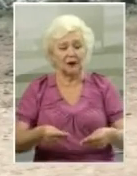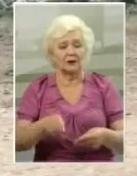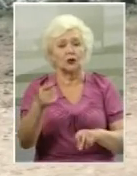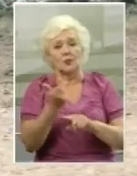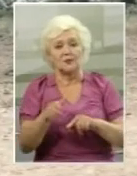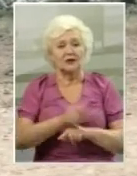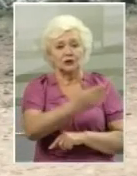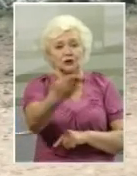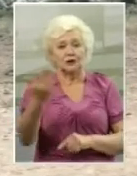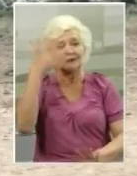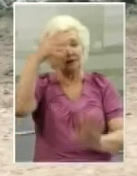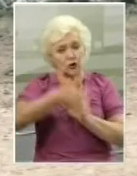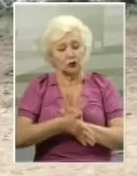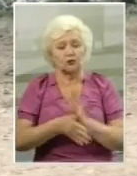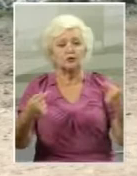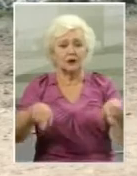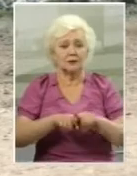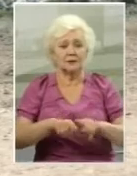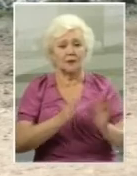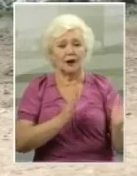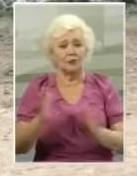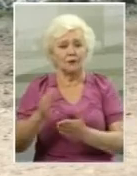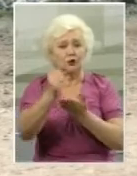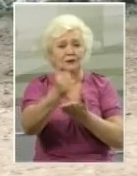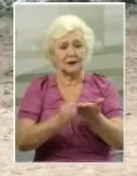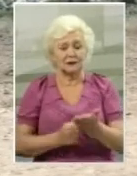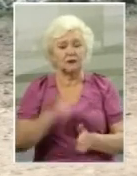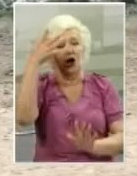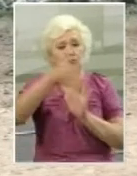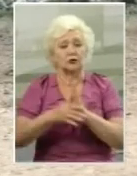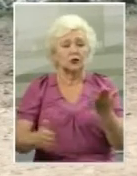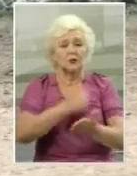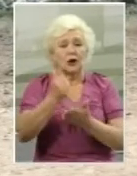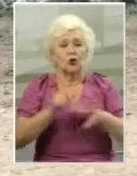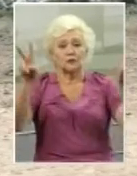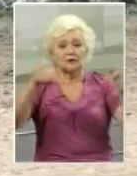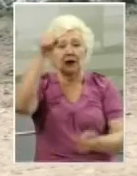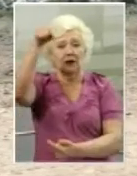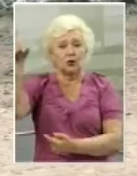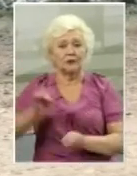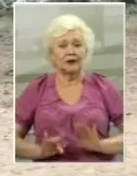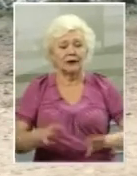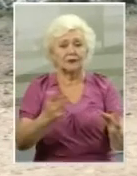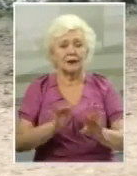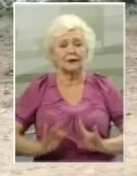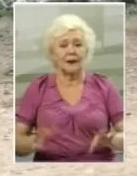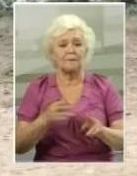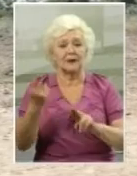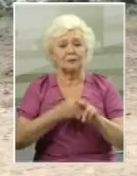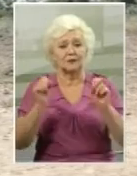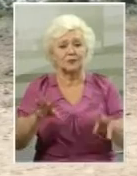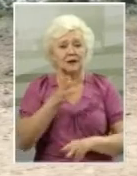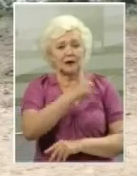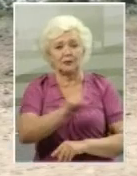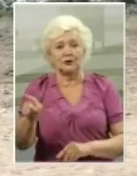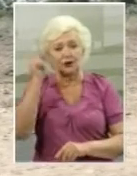них розуміють, як поводитися зі зброєю, розуміють основні правила дотримання заходів та мір безпеки під час занять